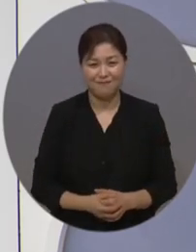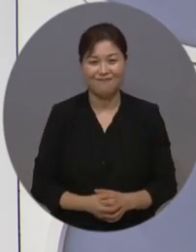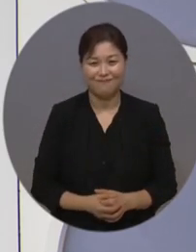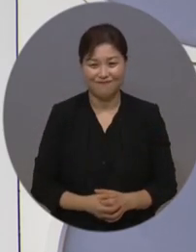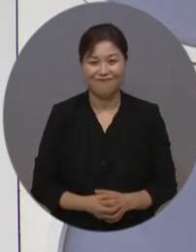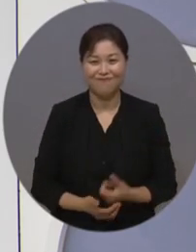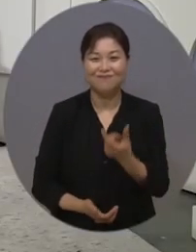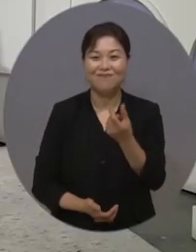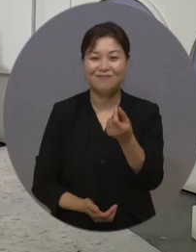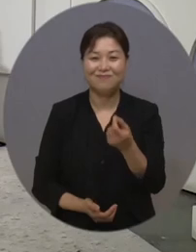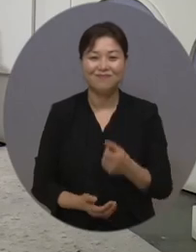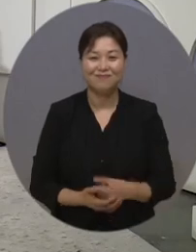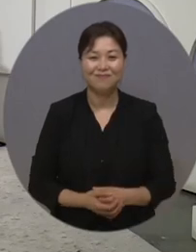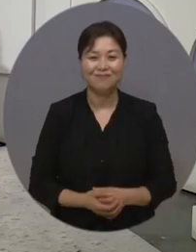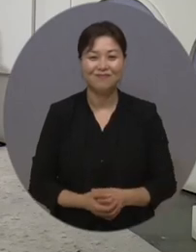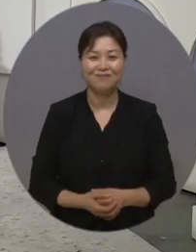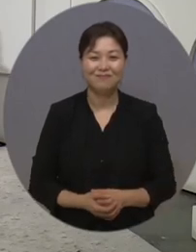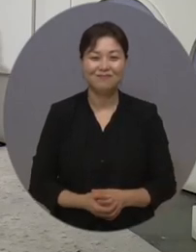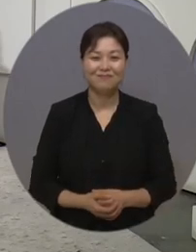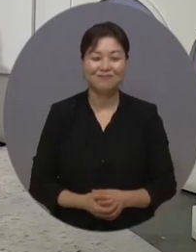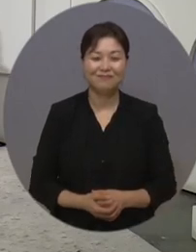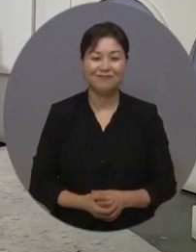맞습니다. 예. 예.